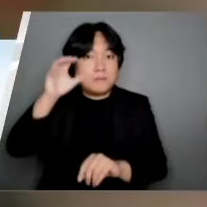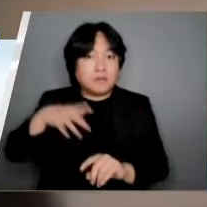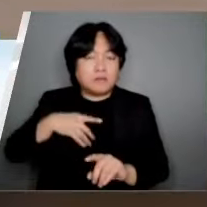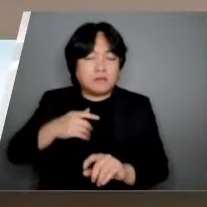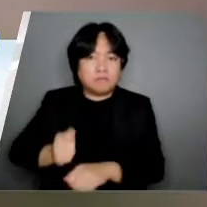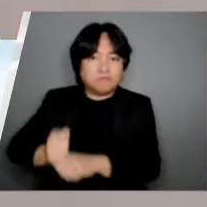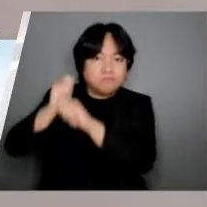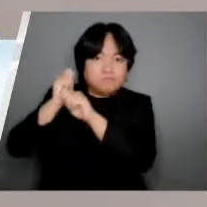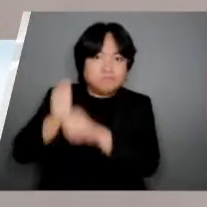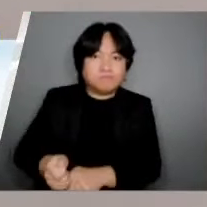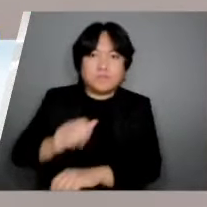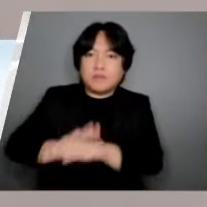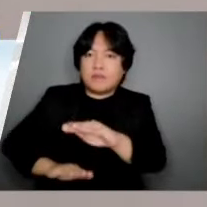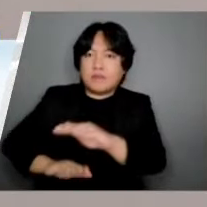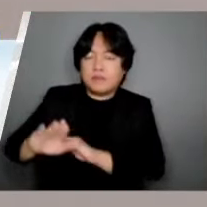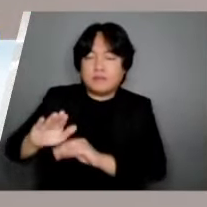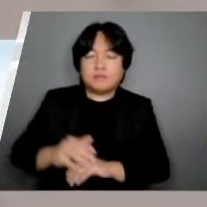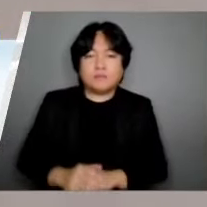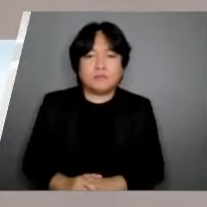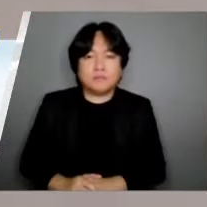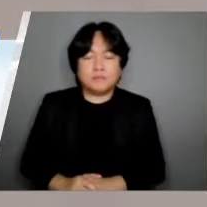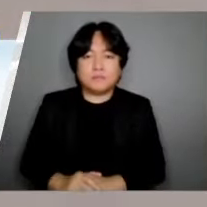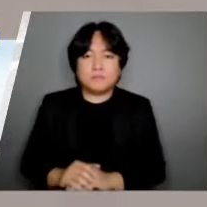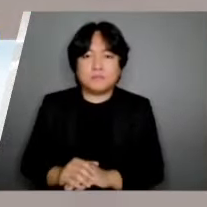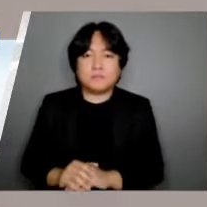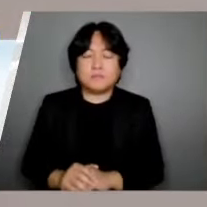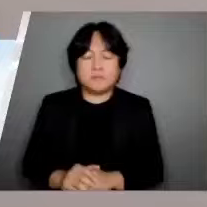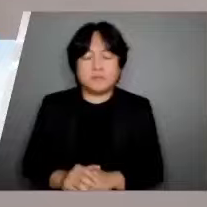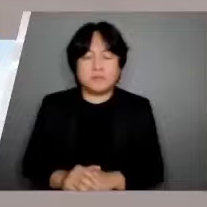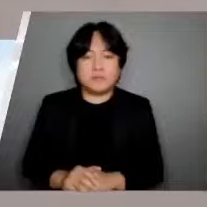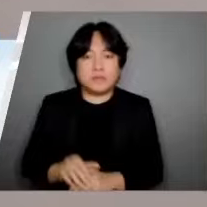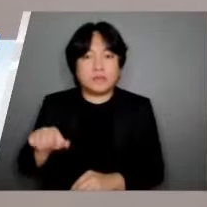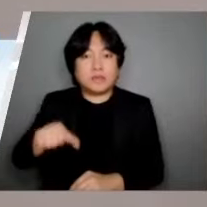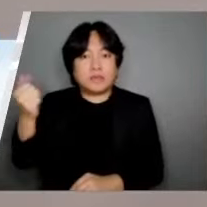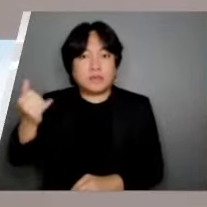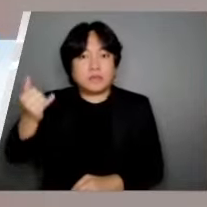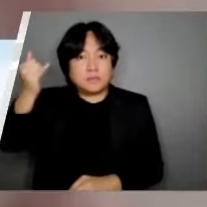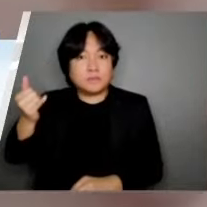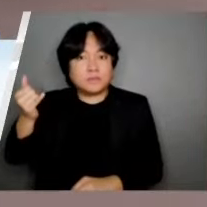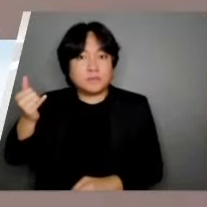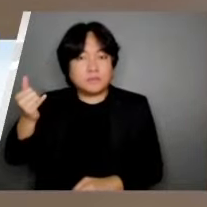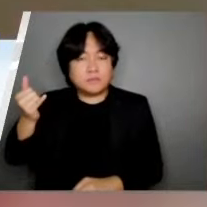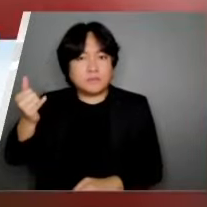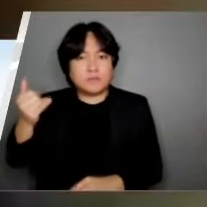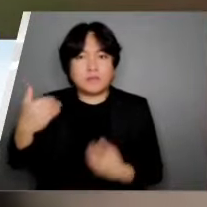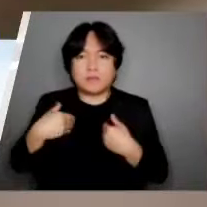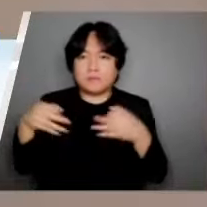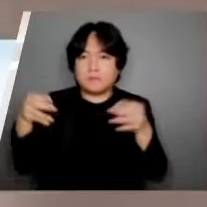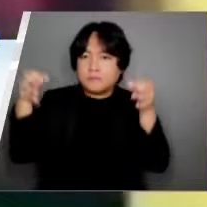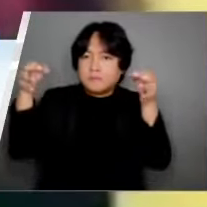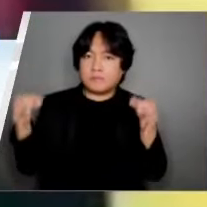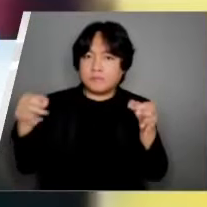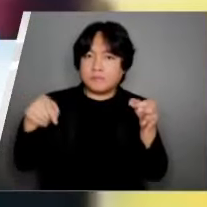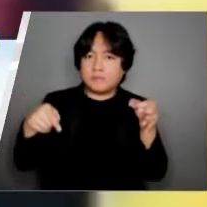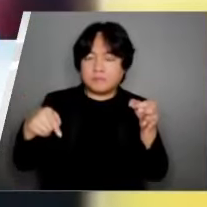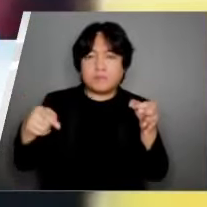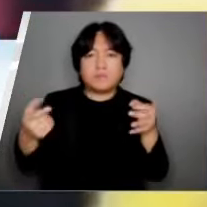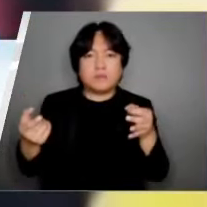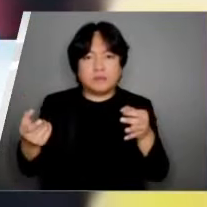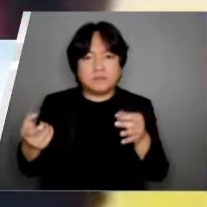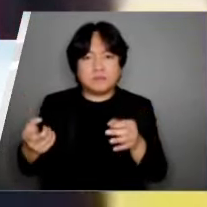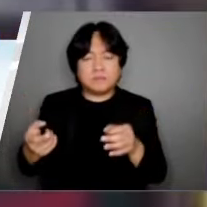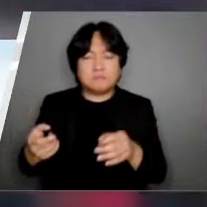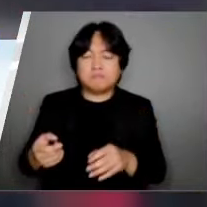Sa isang video naman, kita ang komosyon sa covered court naman. Ito po yung nangyari